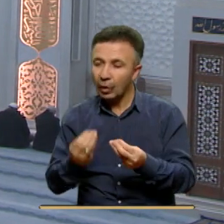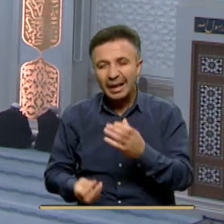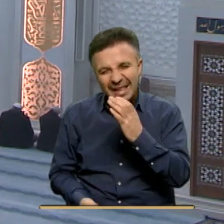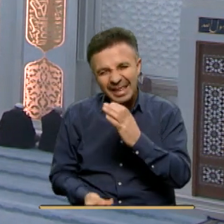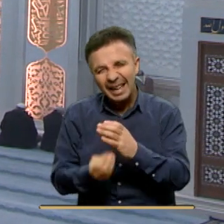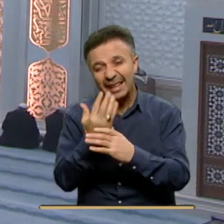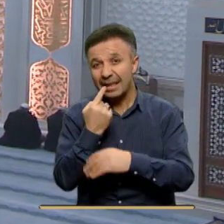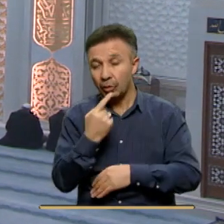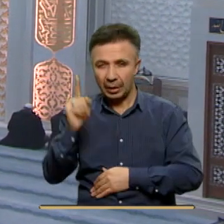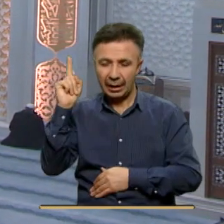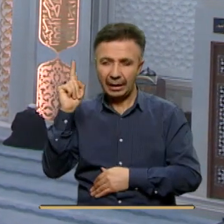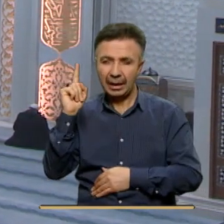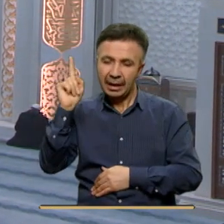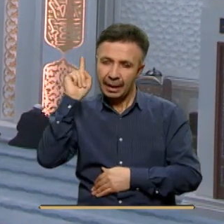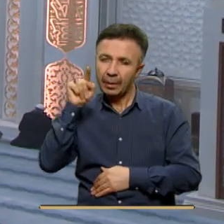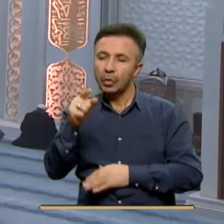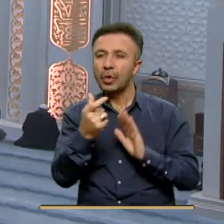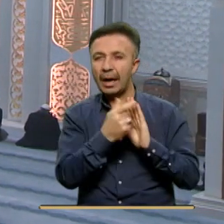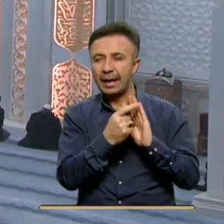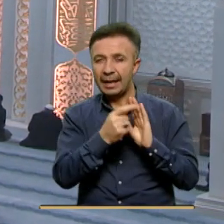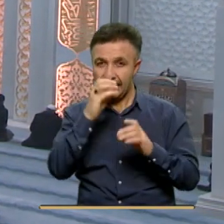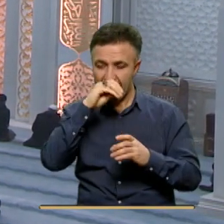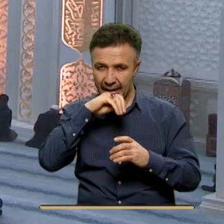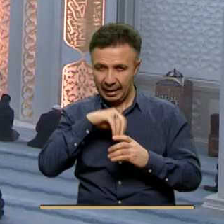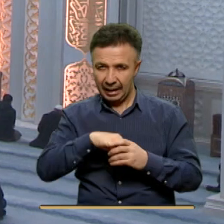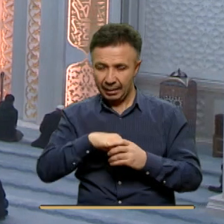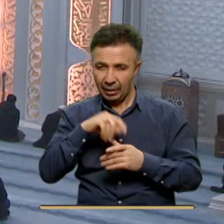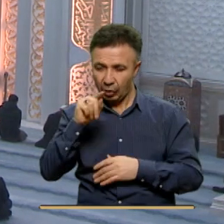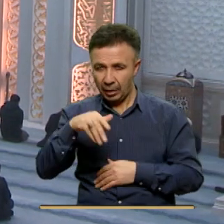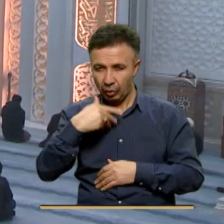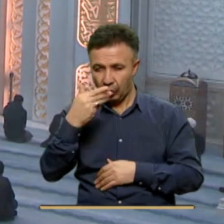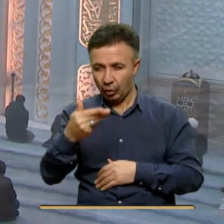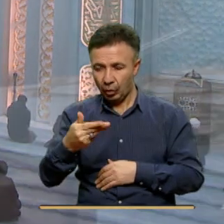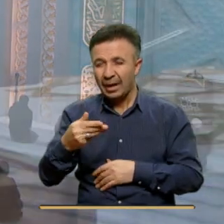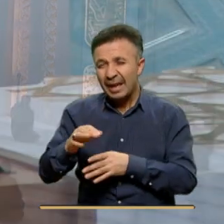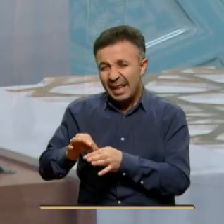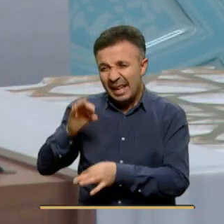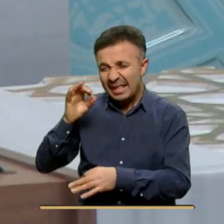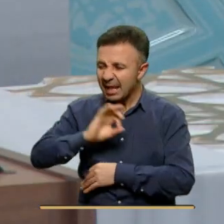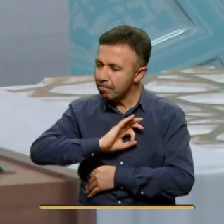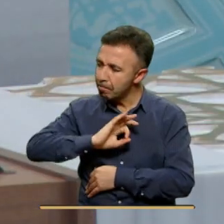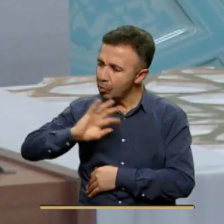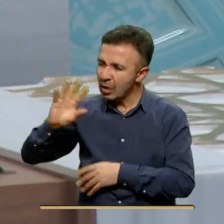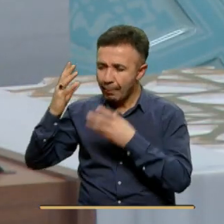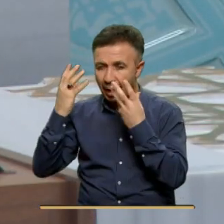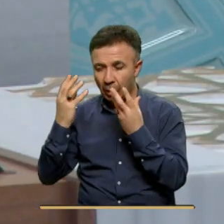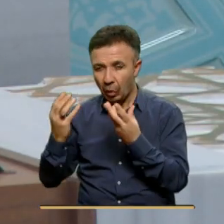Rabbimiz bu ayeti kerimede insanın mükemmelliğine işaret